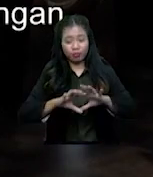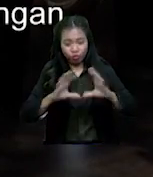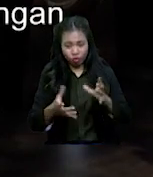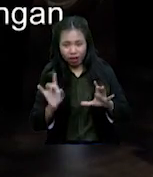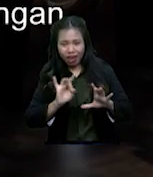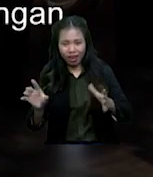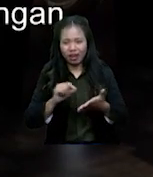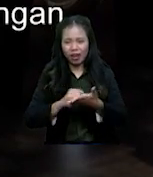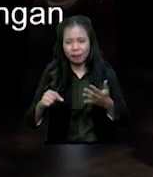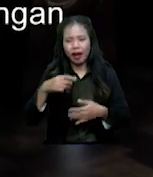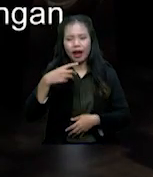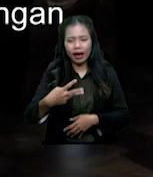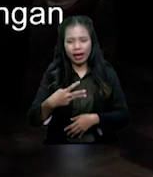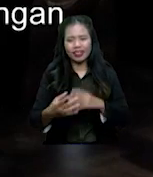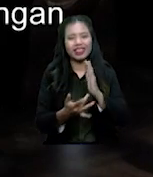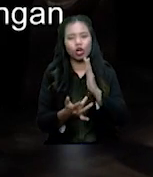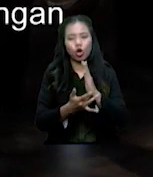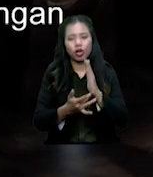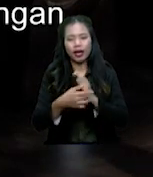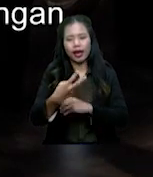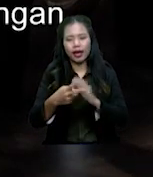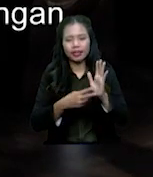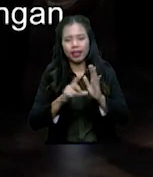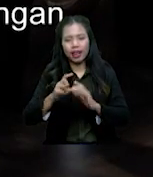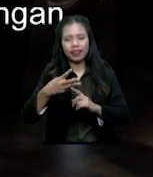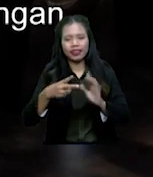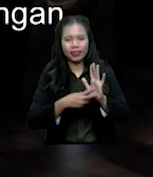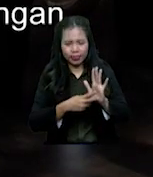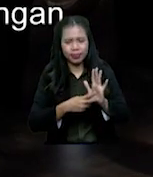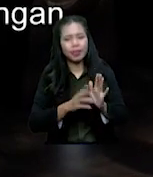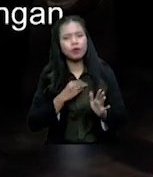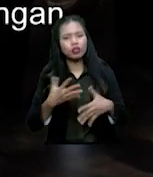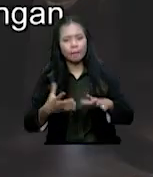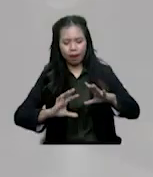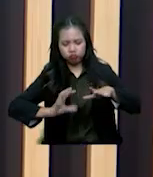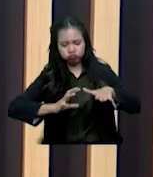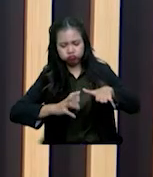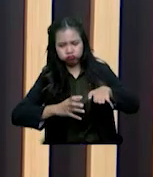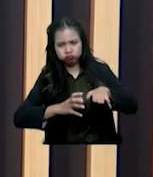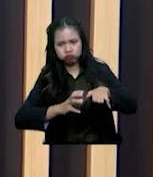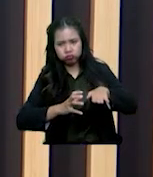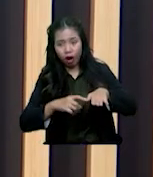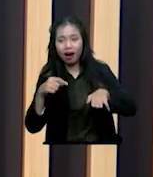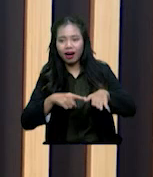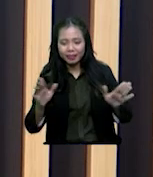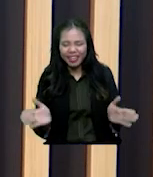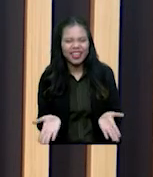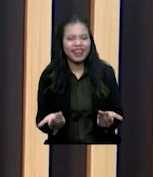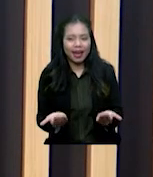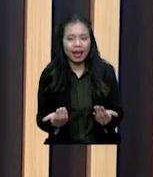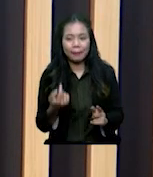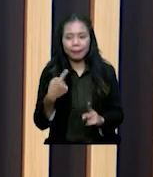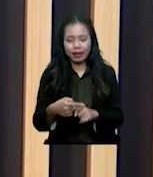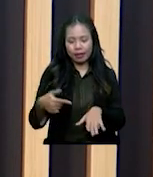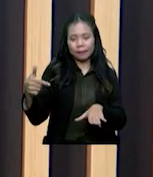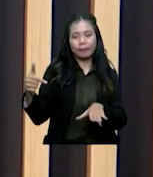technology enabling the super low rolling resistance and also lighter weight. Bridgestone sudah hadir sejak tahun